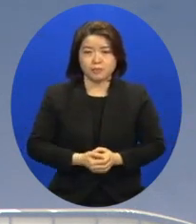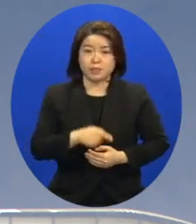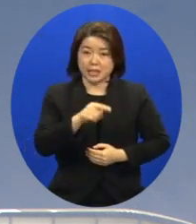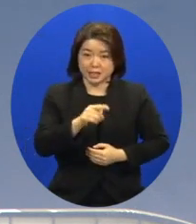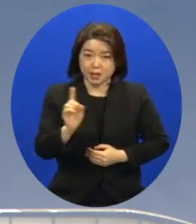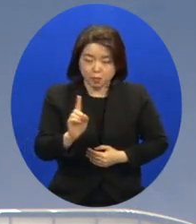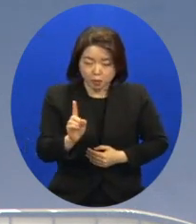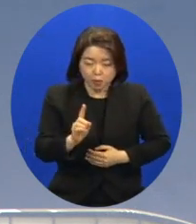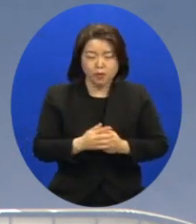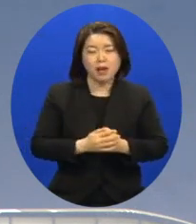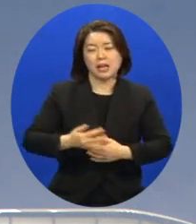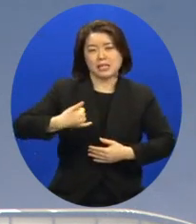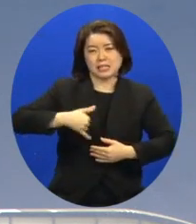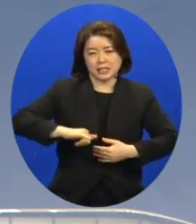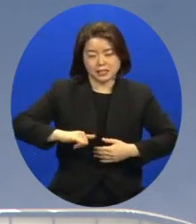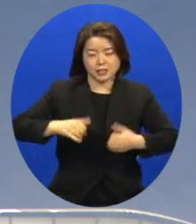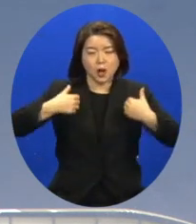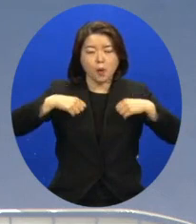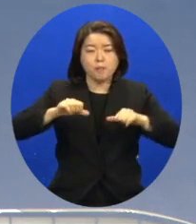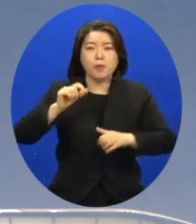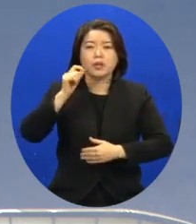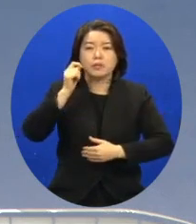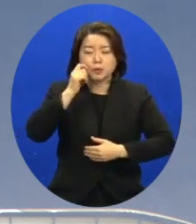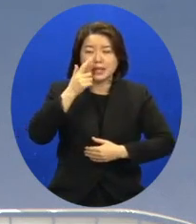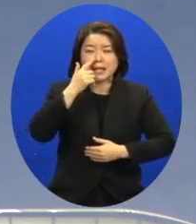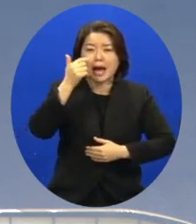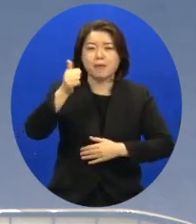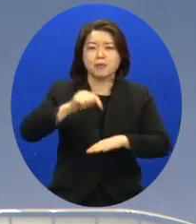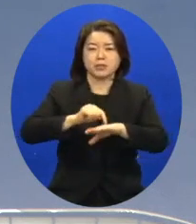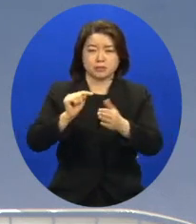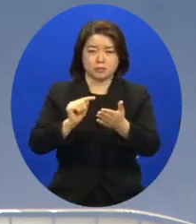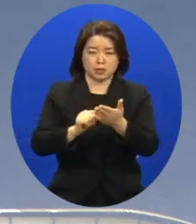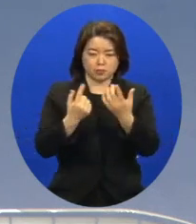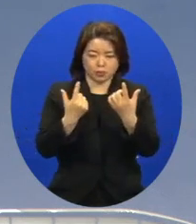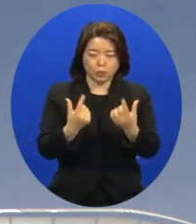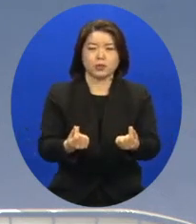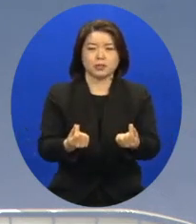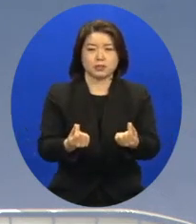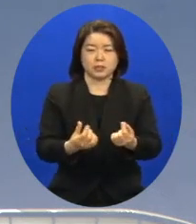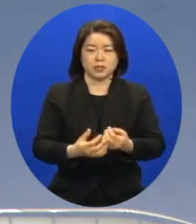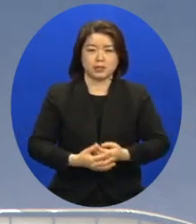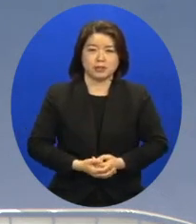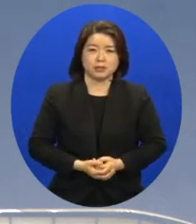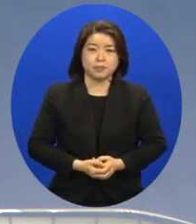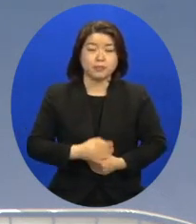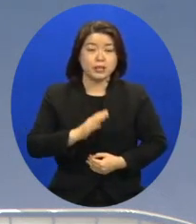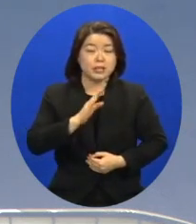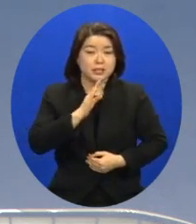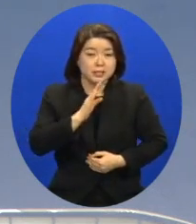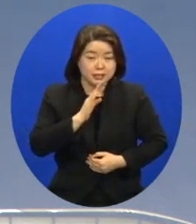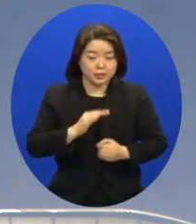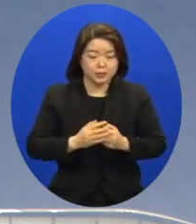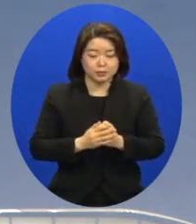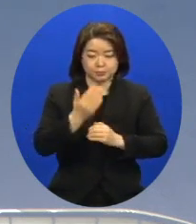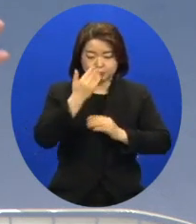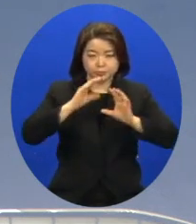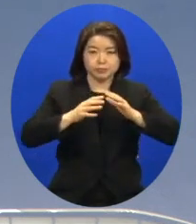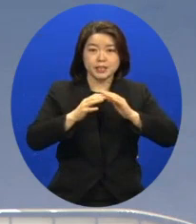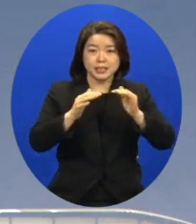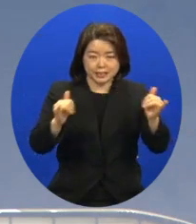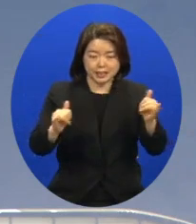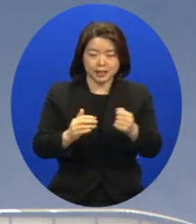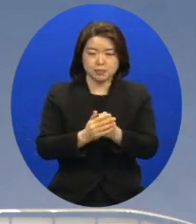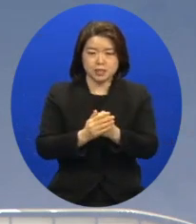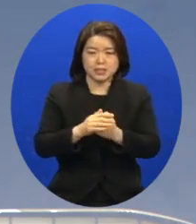자식을 포기할 수 없는 아버지 마음인 거죠. 실제로 이스라엘 백성이